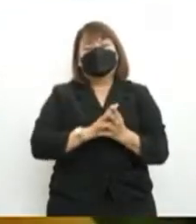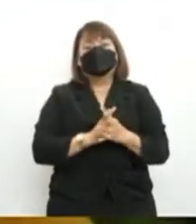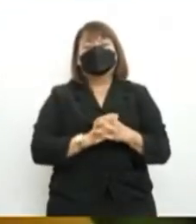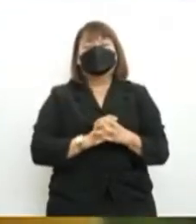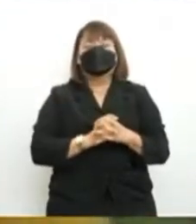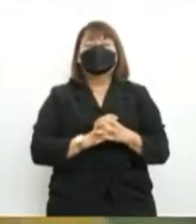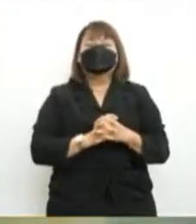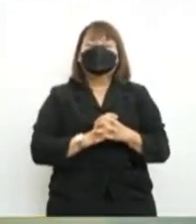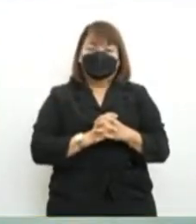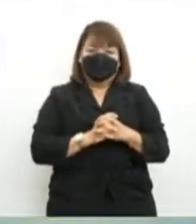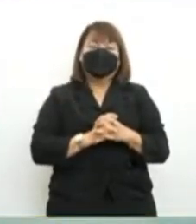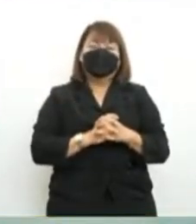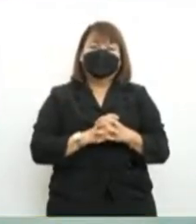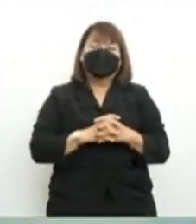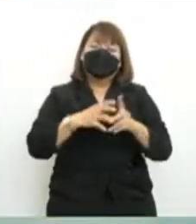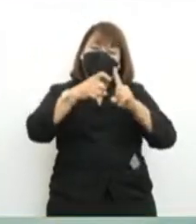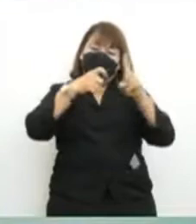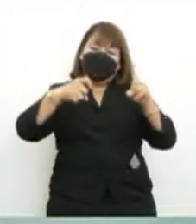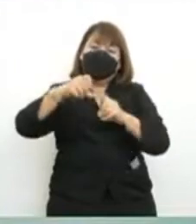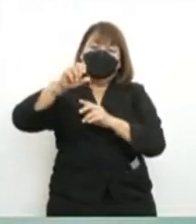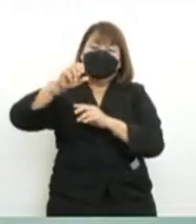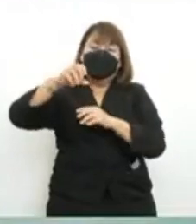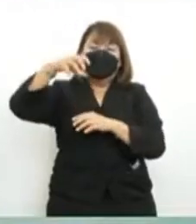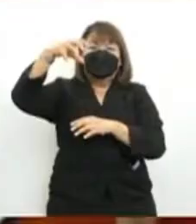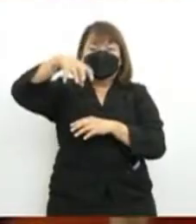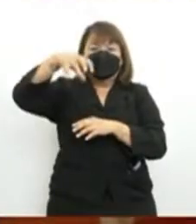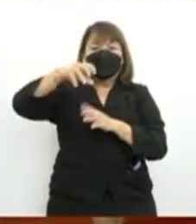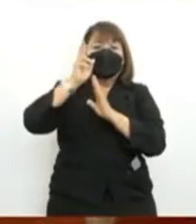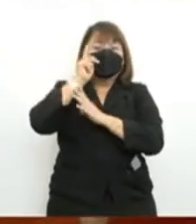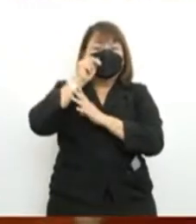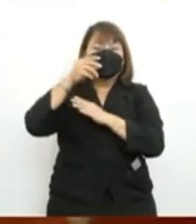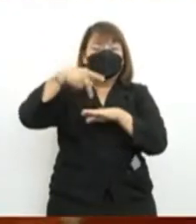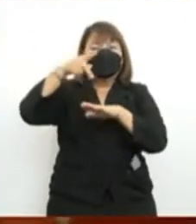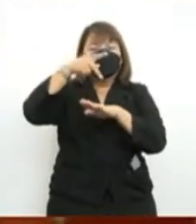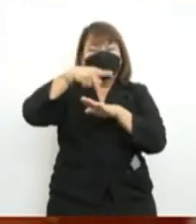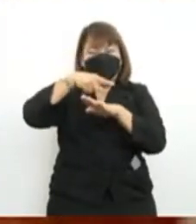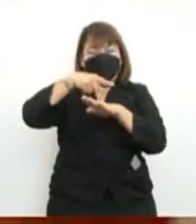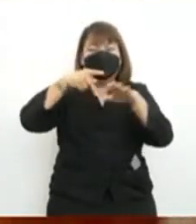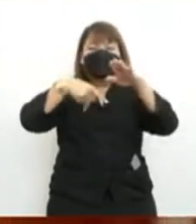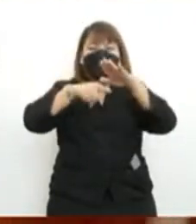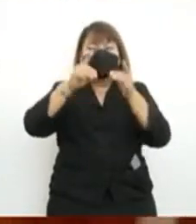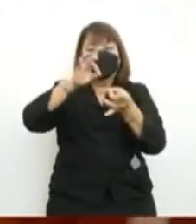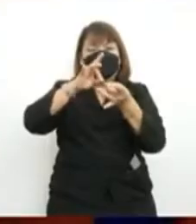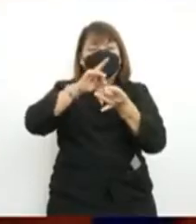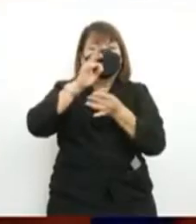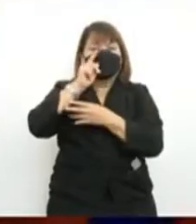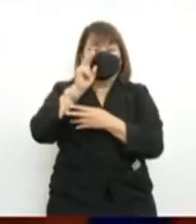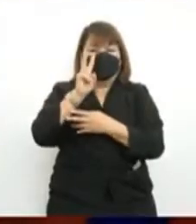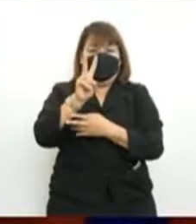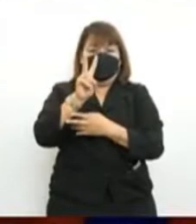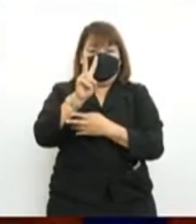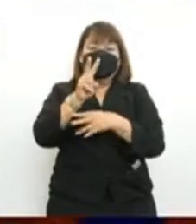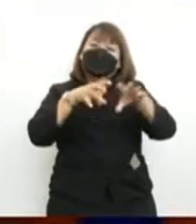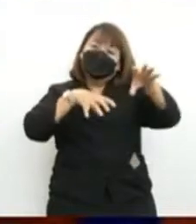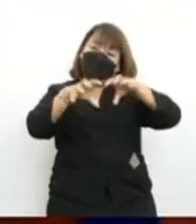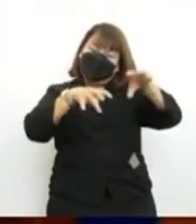จากการที่ทางสำนักงานเขตพื้นที่การศึกษาประถมศึกษาสุโขทัยเขต2ได้จั